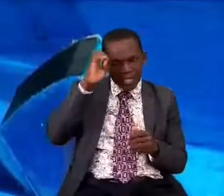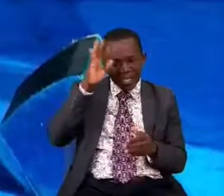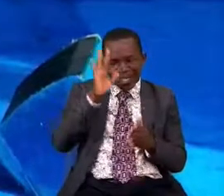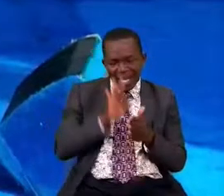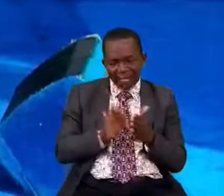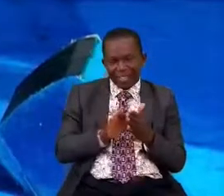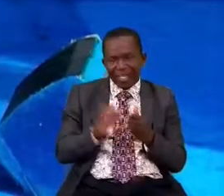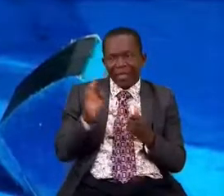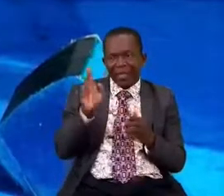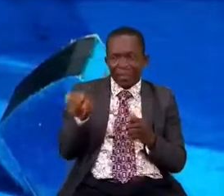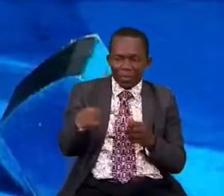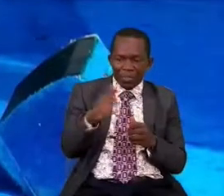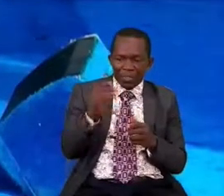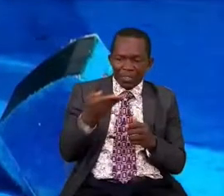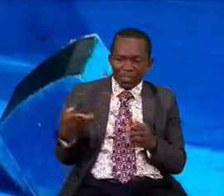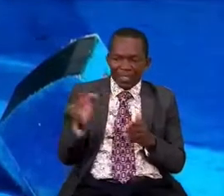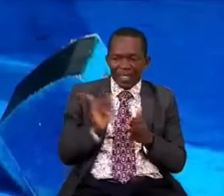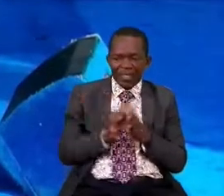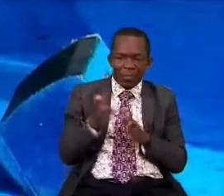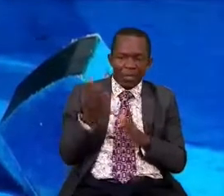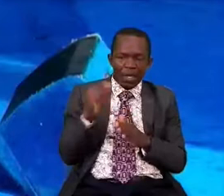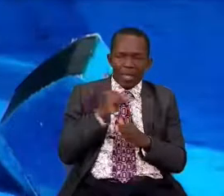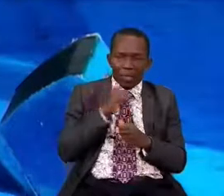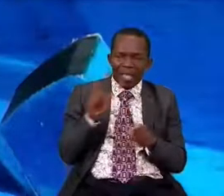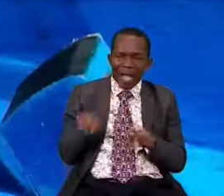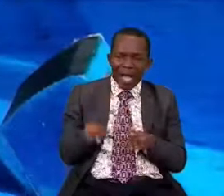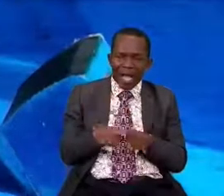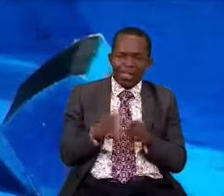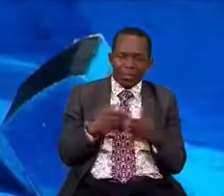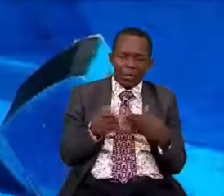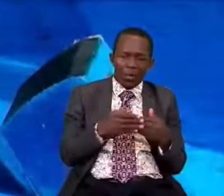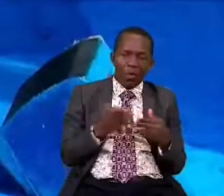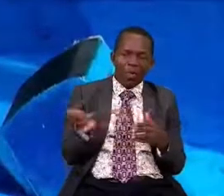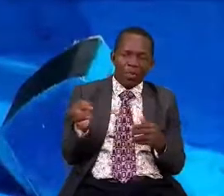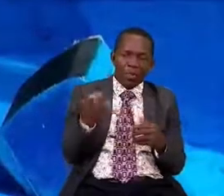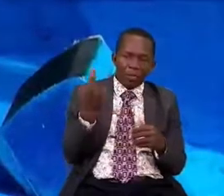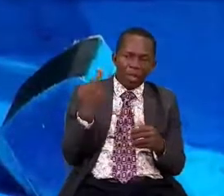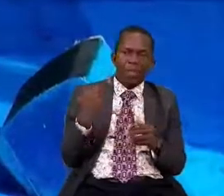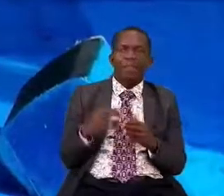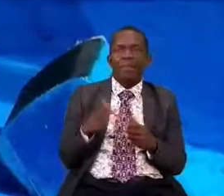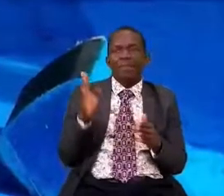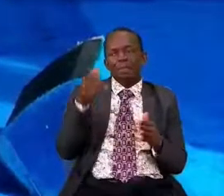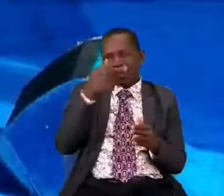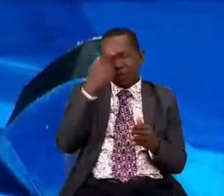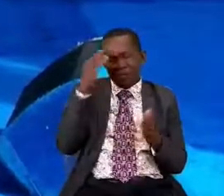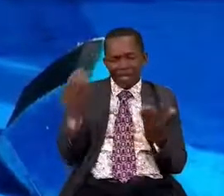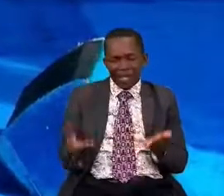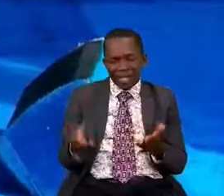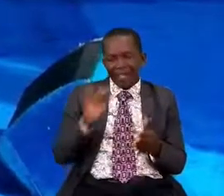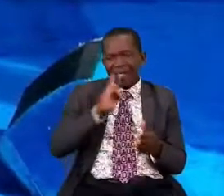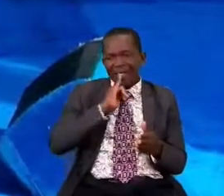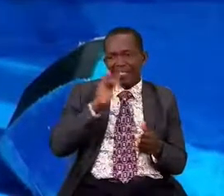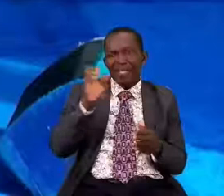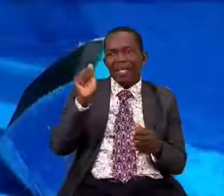peut faillir. Voici le Dieu qui a la puissance qui ne peut faillir. Et pour cela donc, il